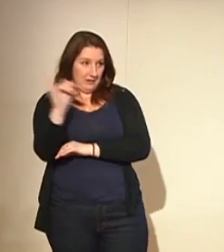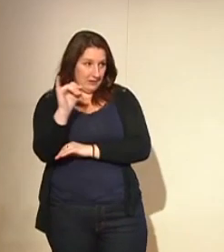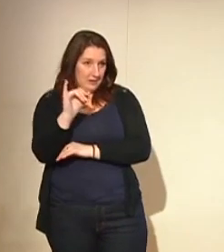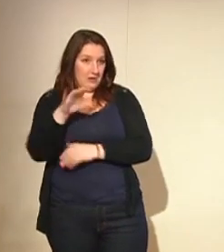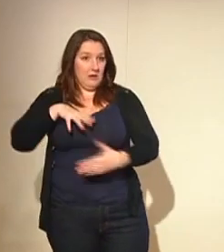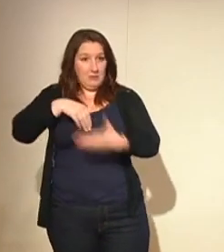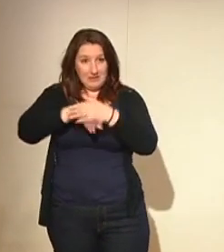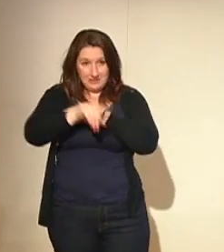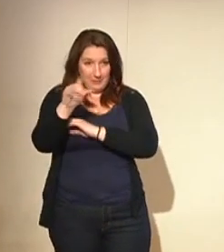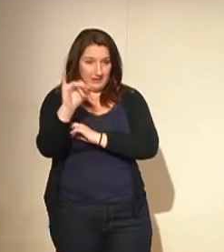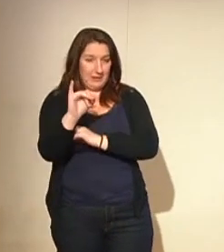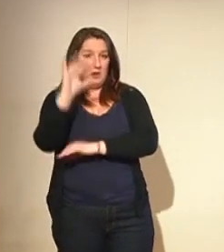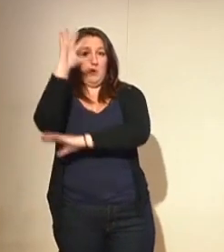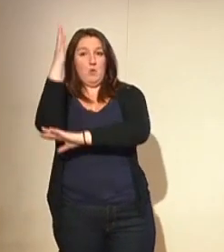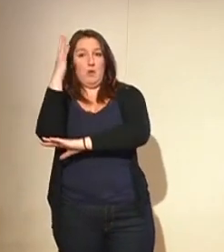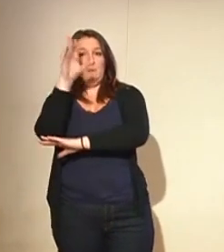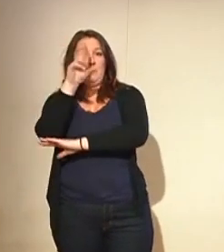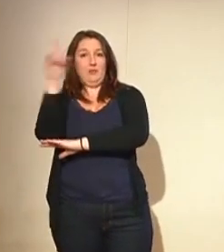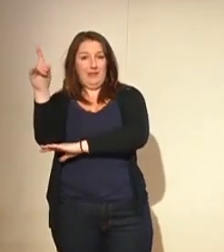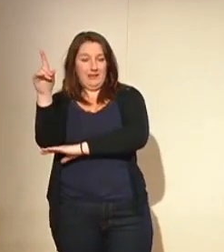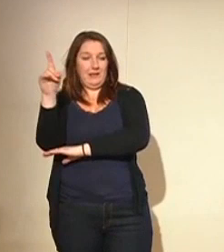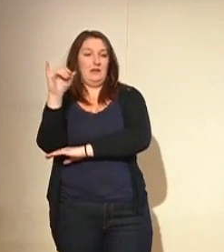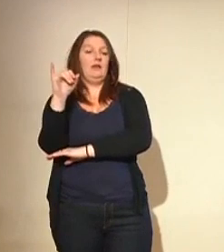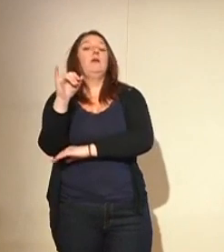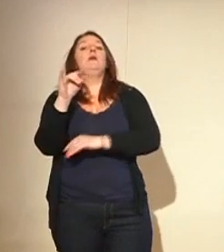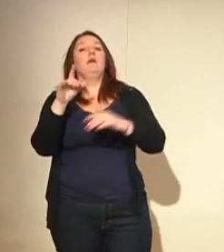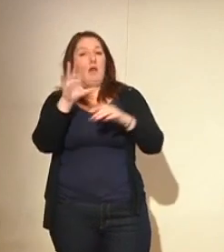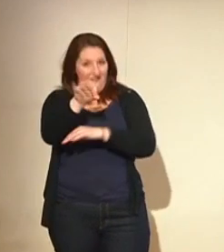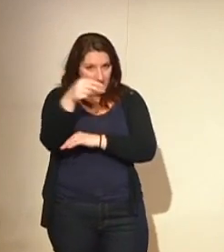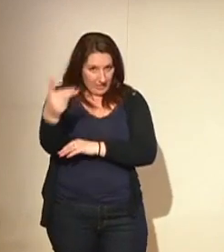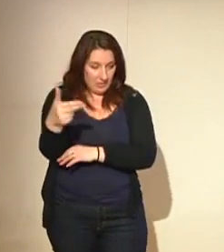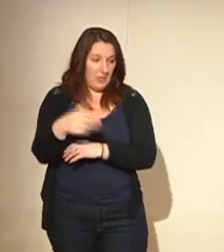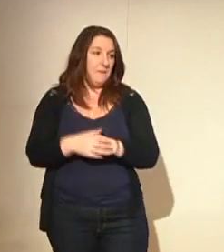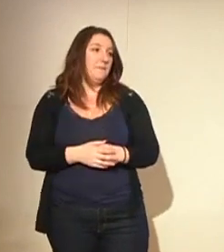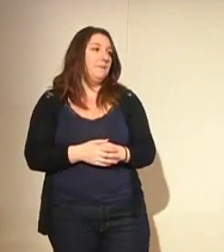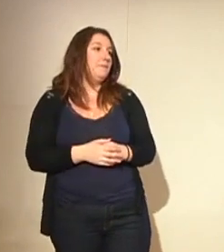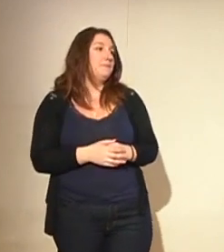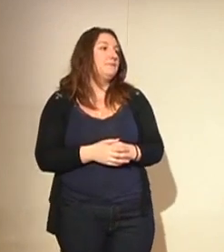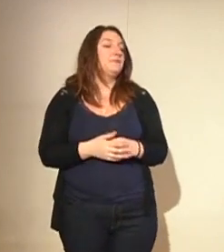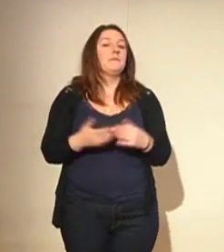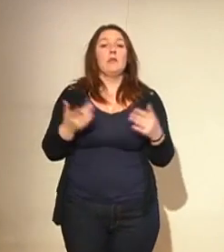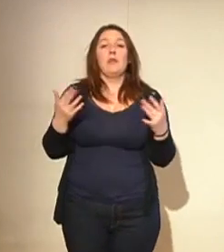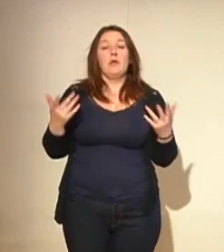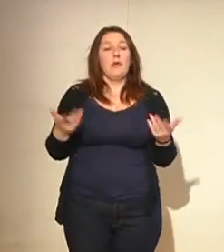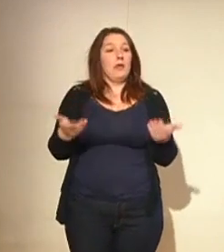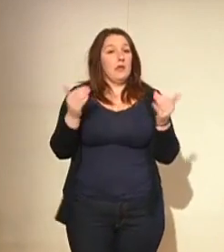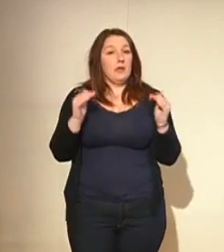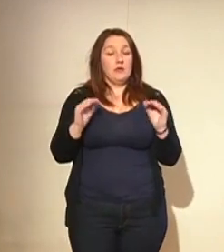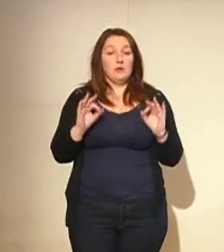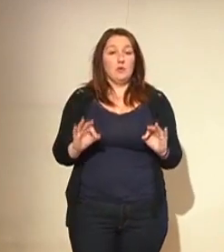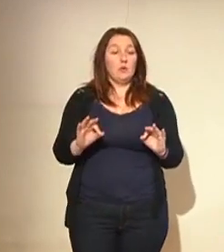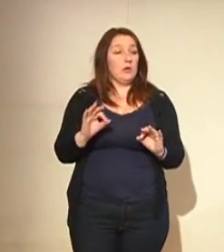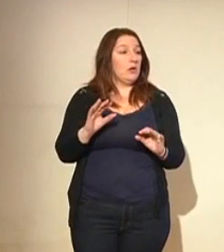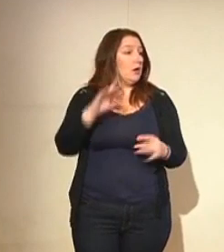qui ne prend pas part au vote umpudi et Fond national et il y a donc pour la